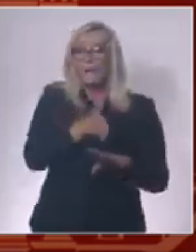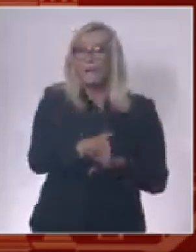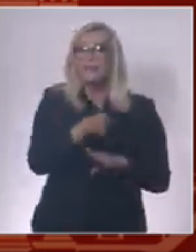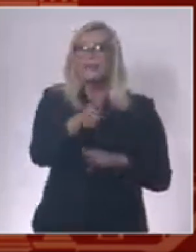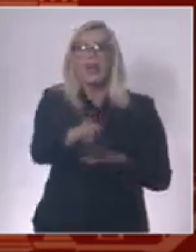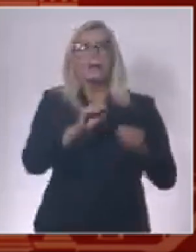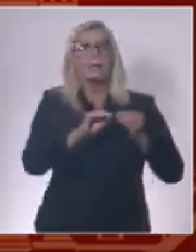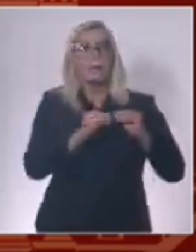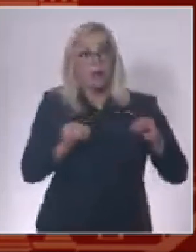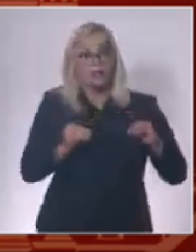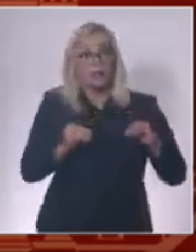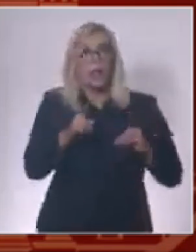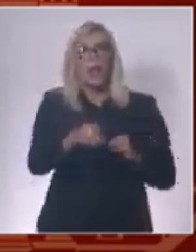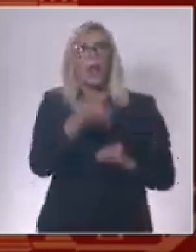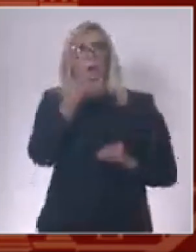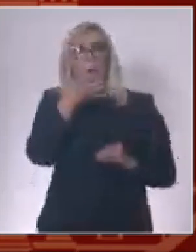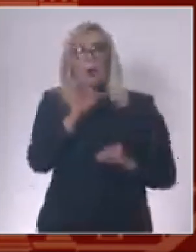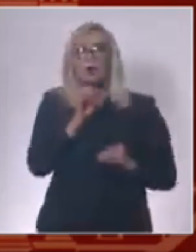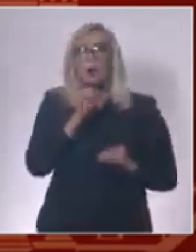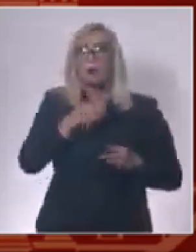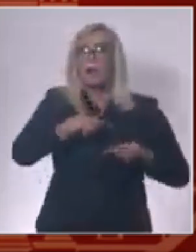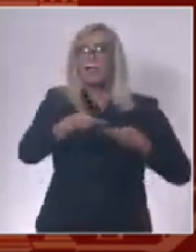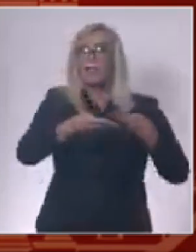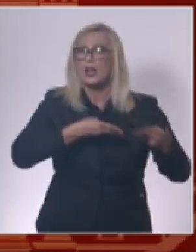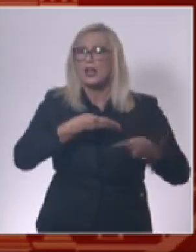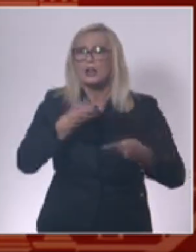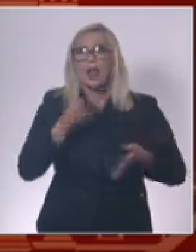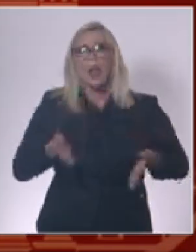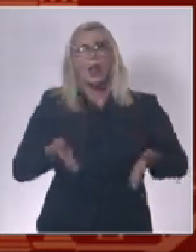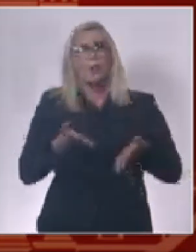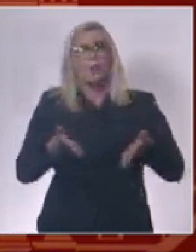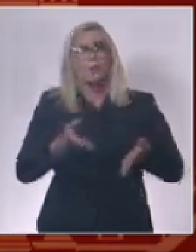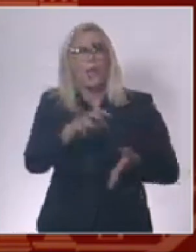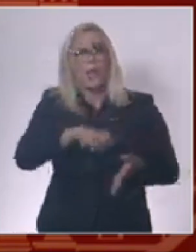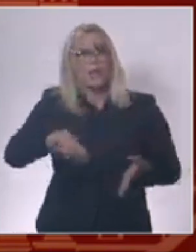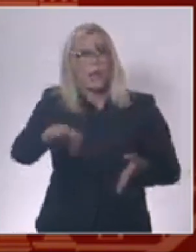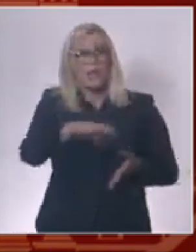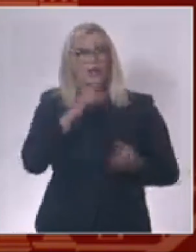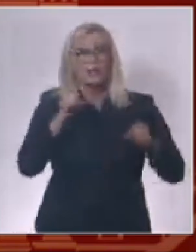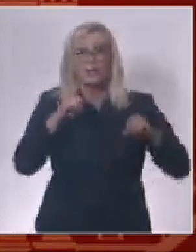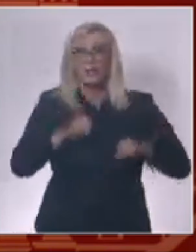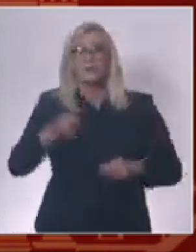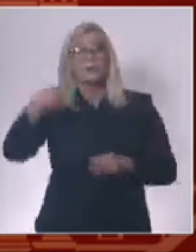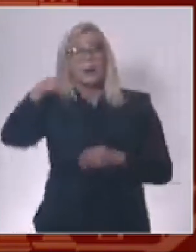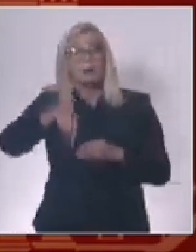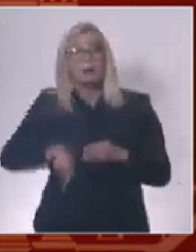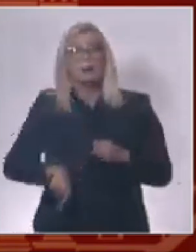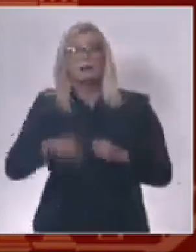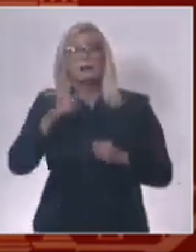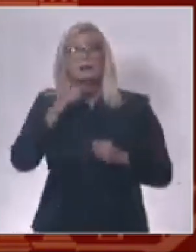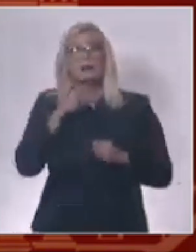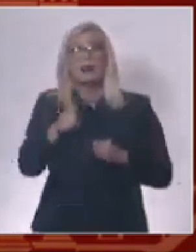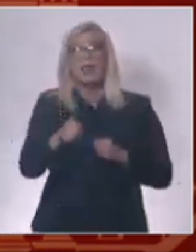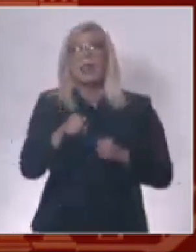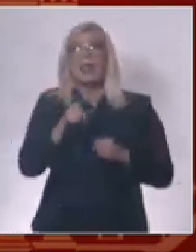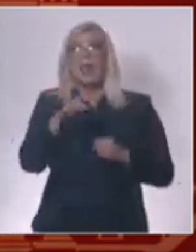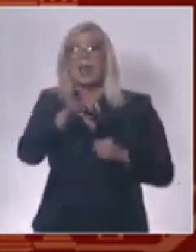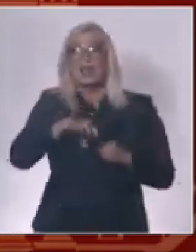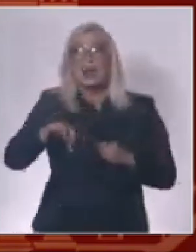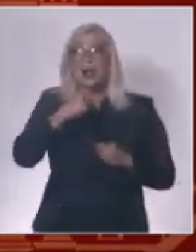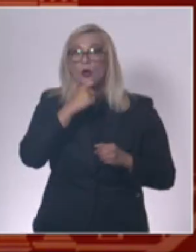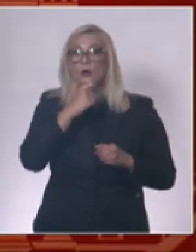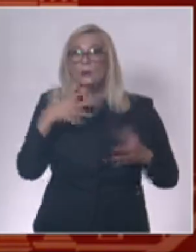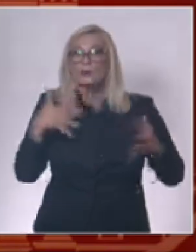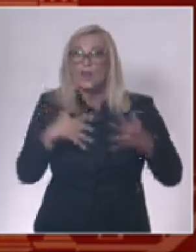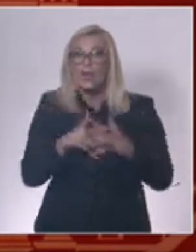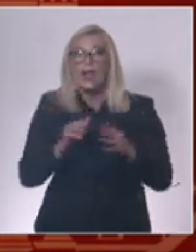пазарите, ќе ја подобри трговијата и ќе ја поттикне регионалната стабилност. Продлабочување на регионалната економска интеграција преку